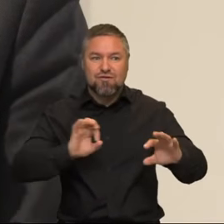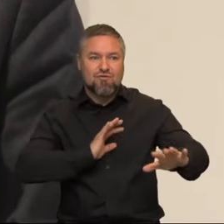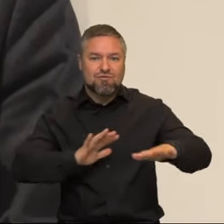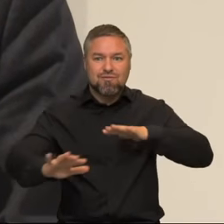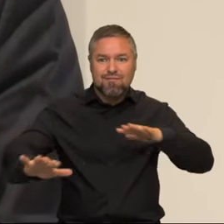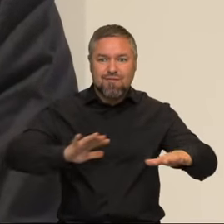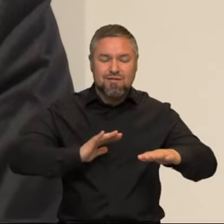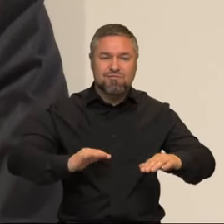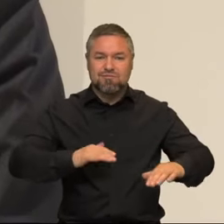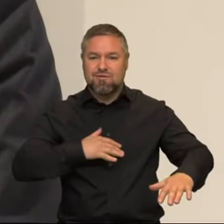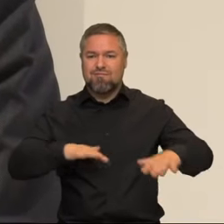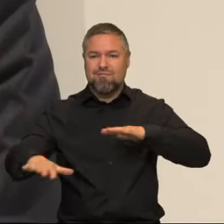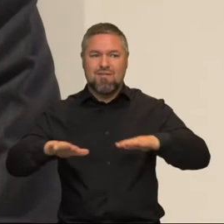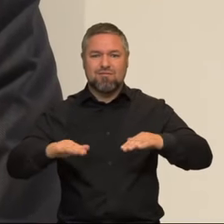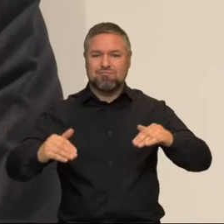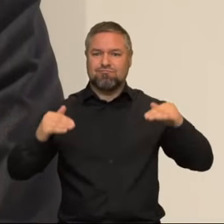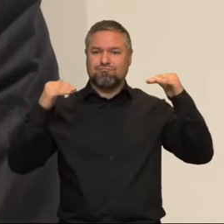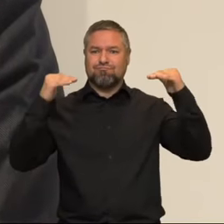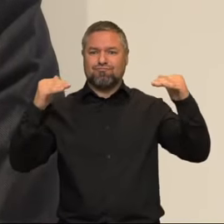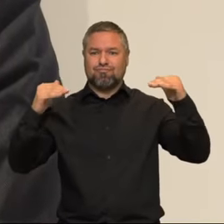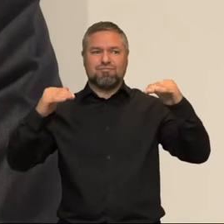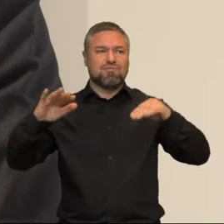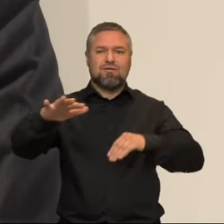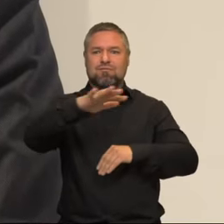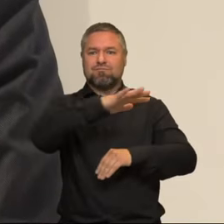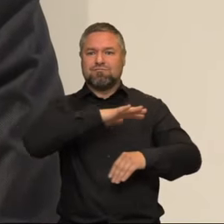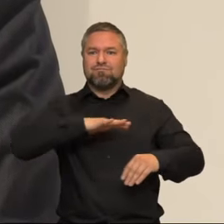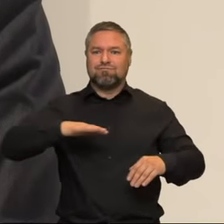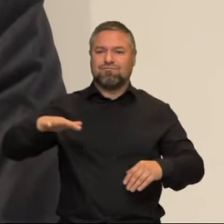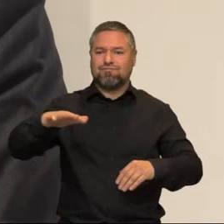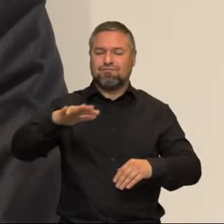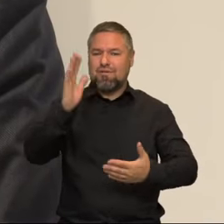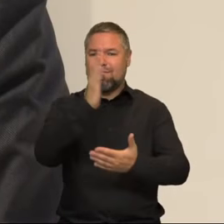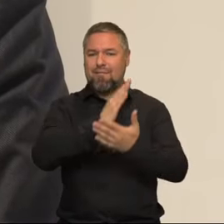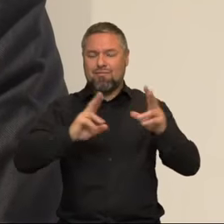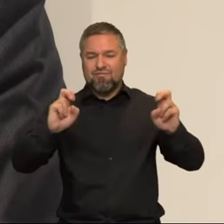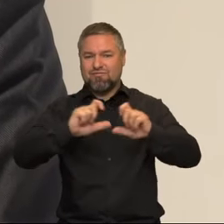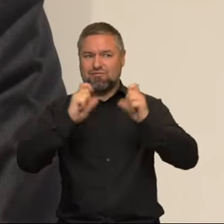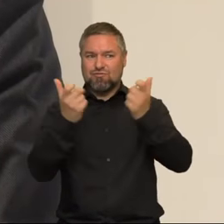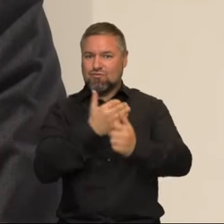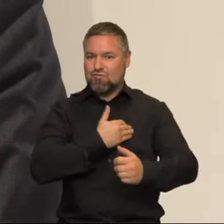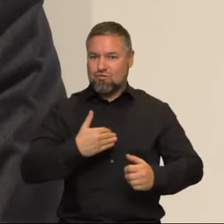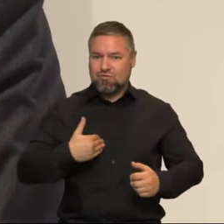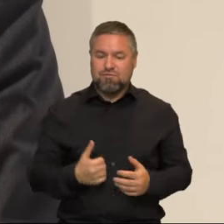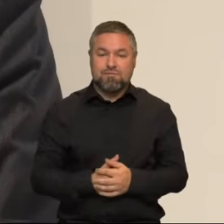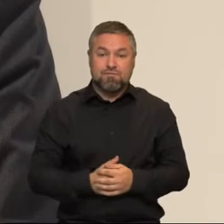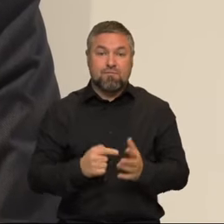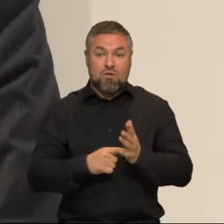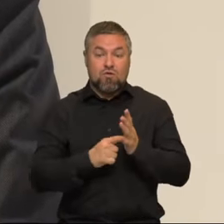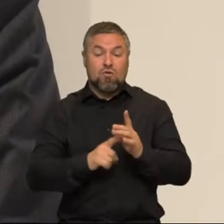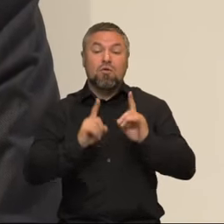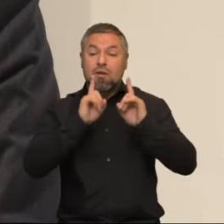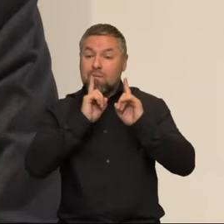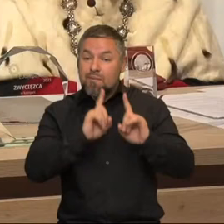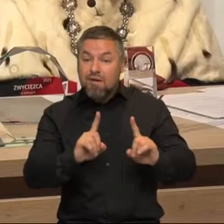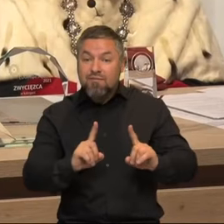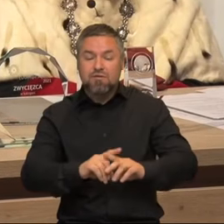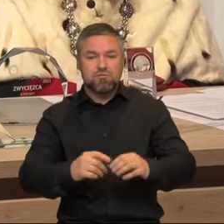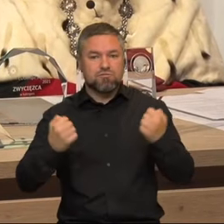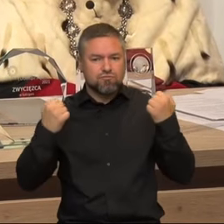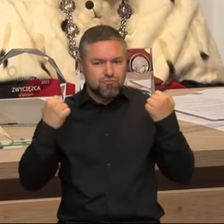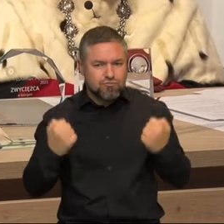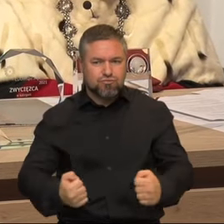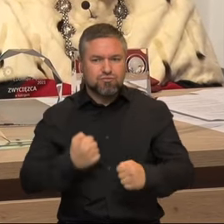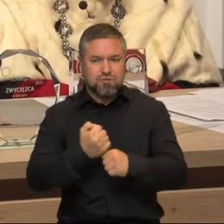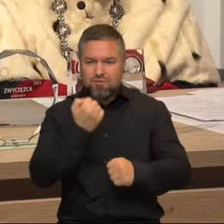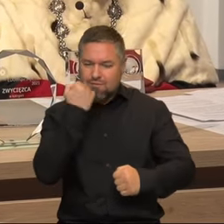swoją pozycję na mapie uczelni w Polsce. To jest niewątpliwie duży wysiłek,